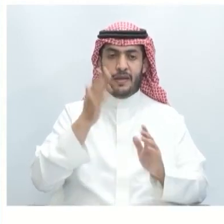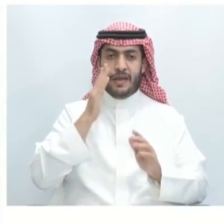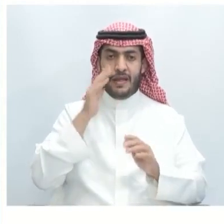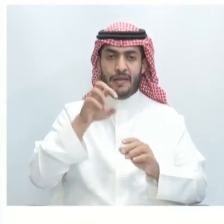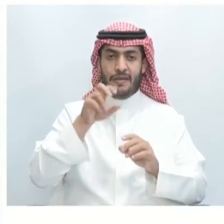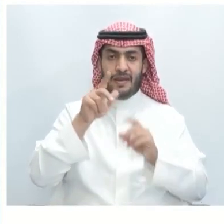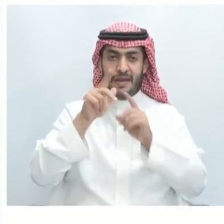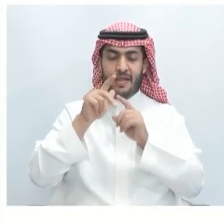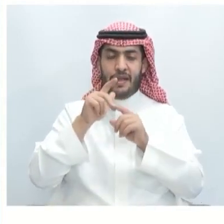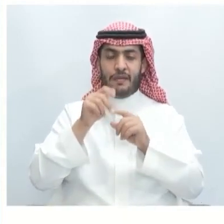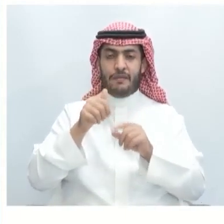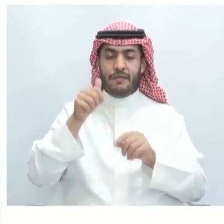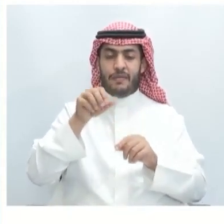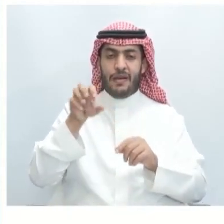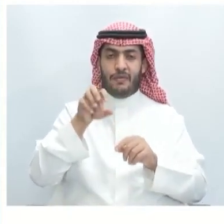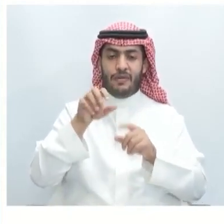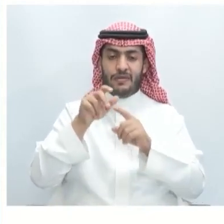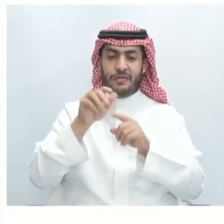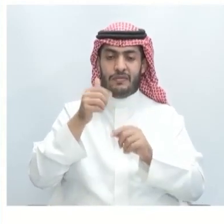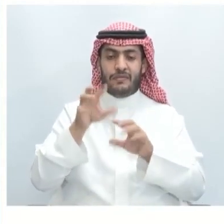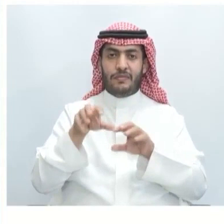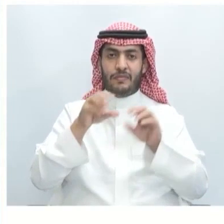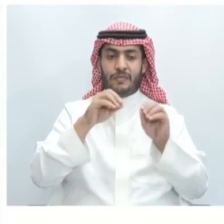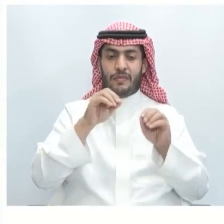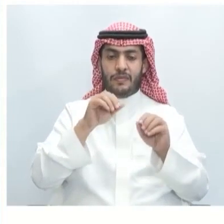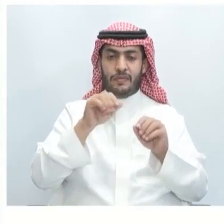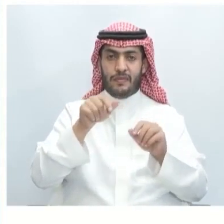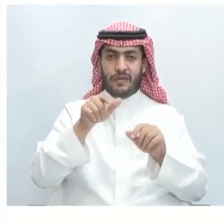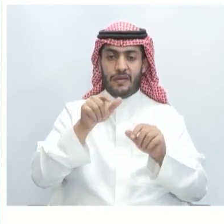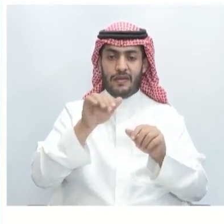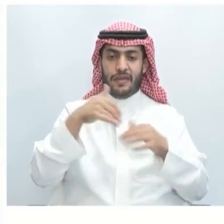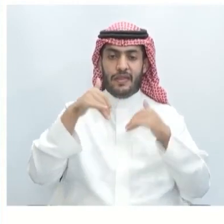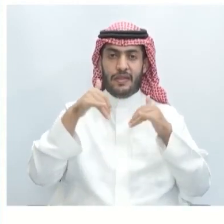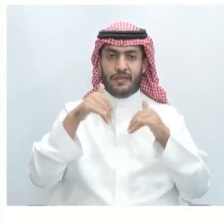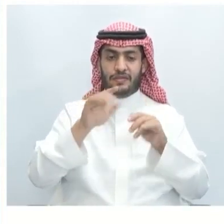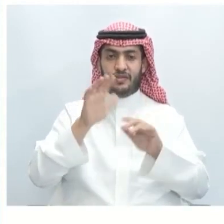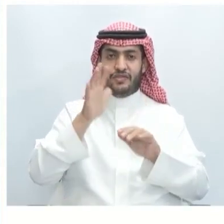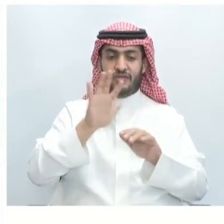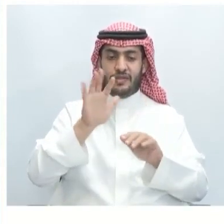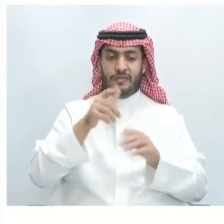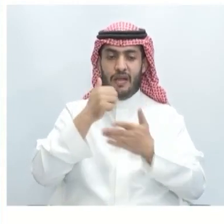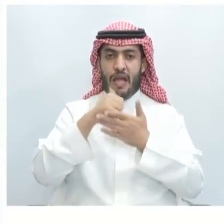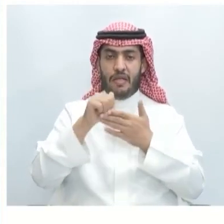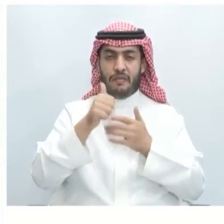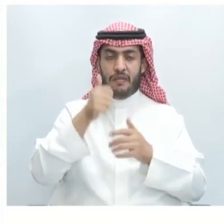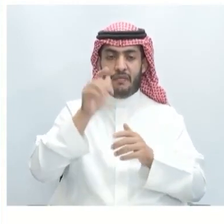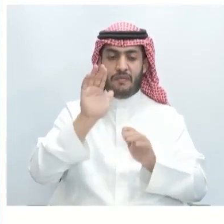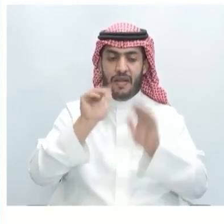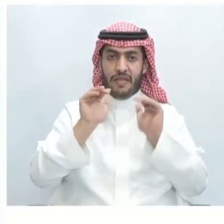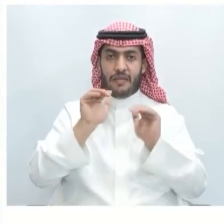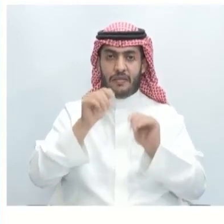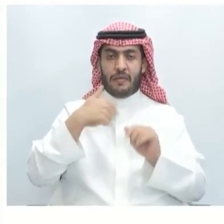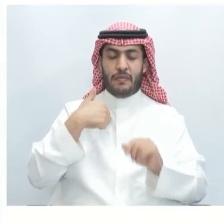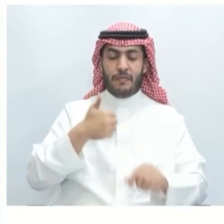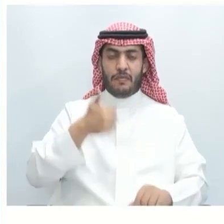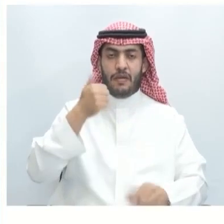ومن ثم حذف هذا العمود ويظهر لديك بالتاكيد هذا الشكل تحذف بان حكم انها فارغه كذلك